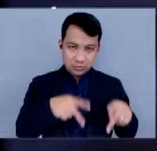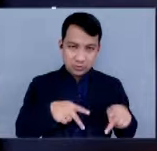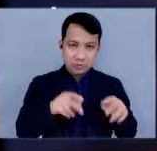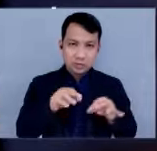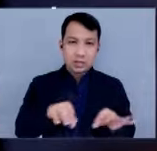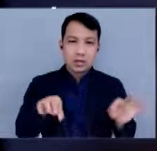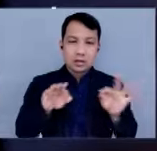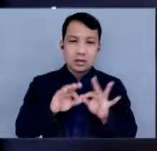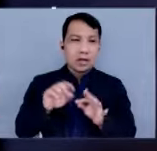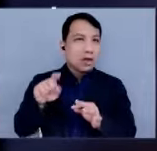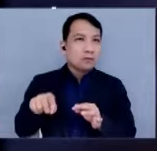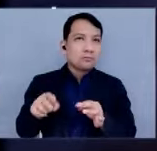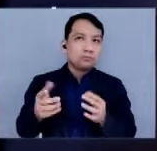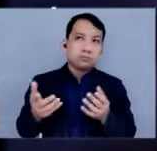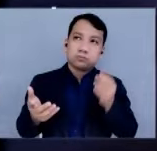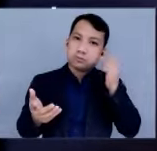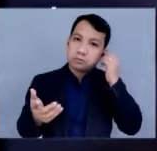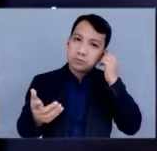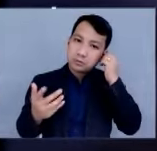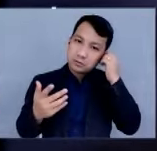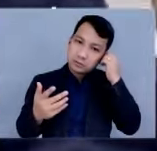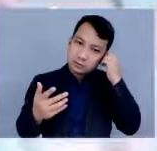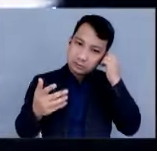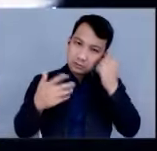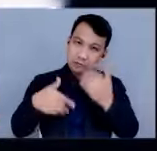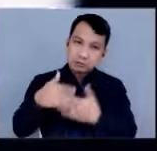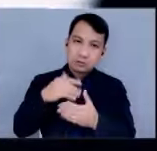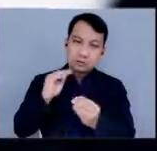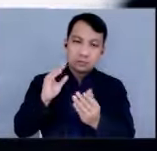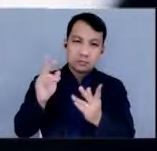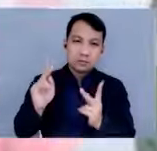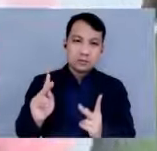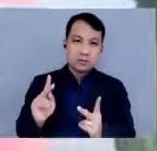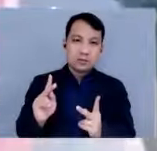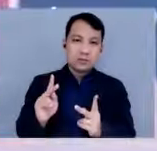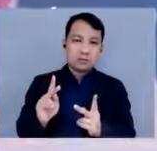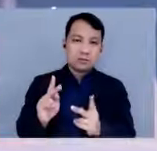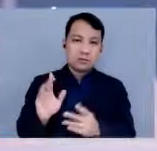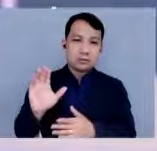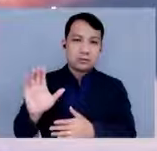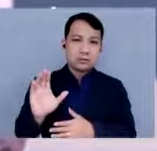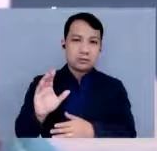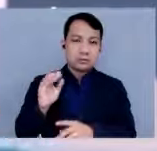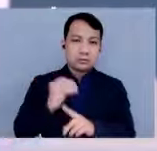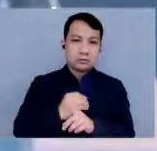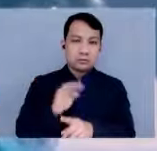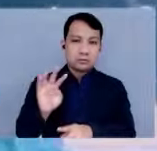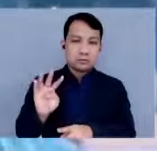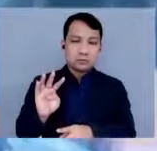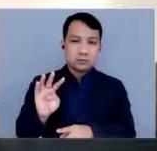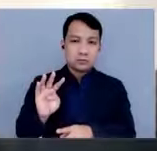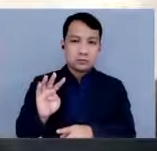nilang makisalamuha sa ibang tao. Magko-concert ang Beanie sa October 4 sa Smart Araneta